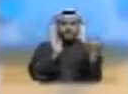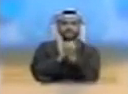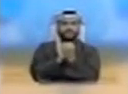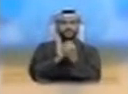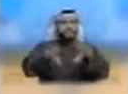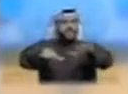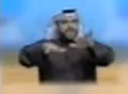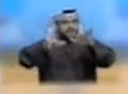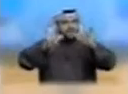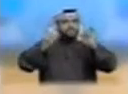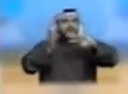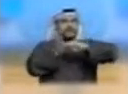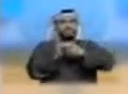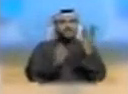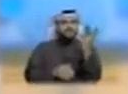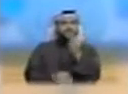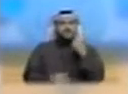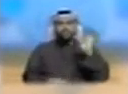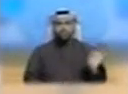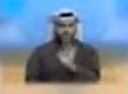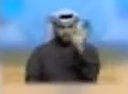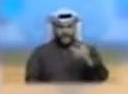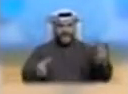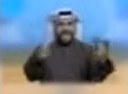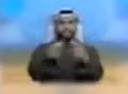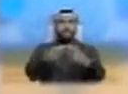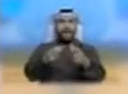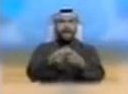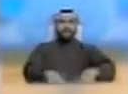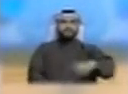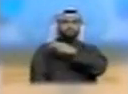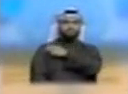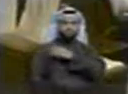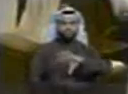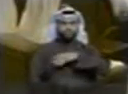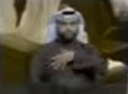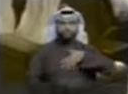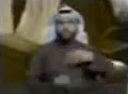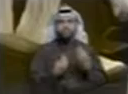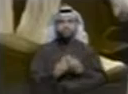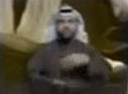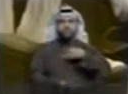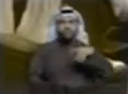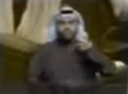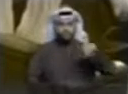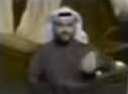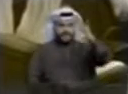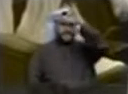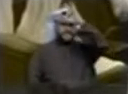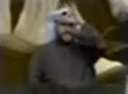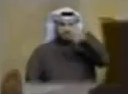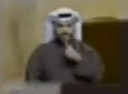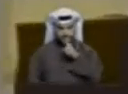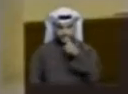مدير عام الإدارة العامة لشؤون الإقامة اللواء طلال معرف اجتماعا موسعا ضم عددا من المسؤولين المعنيين في وزارة الداخلية.